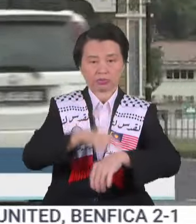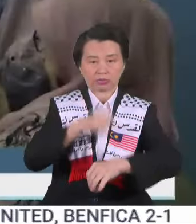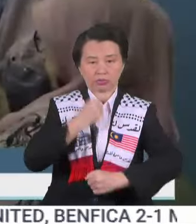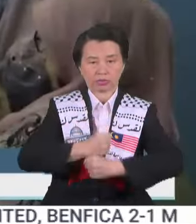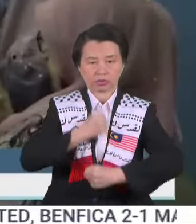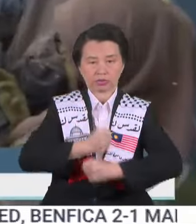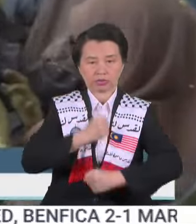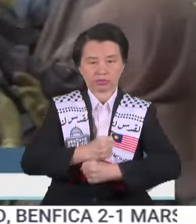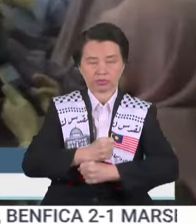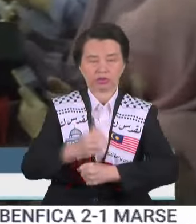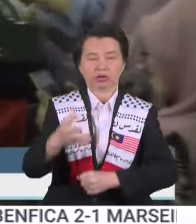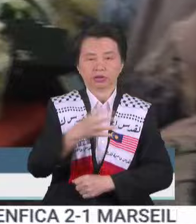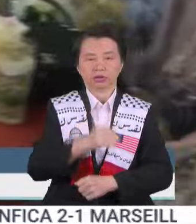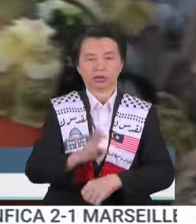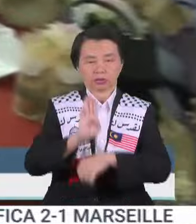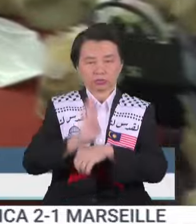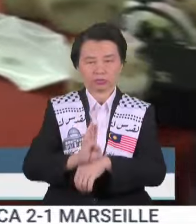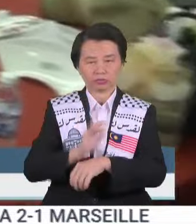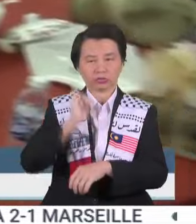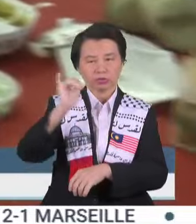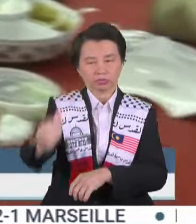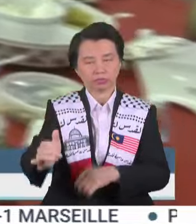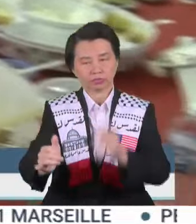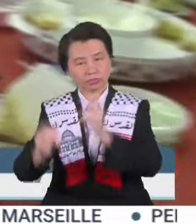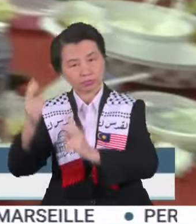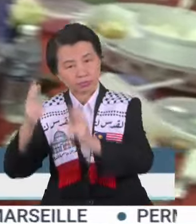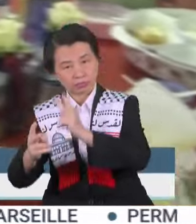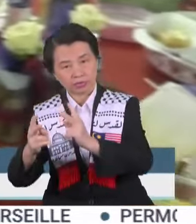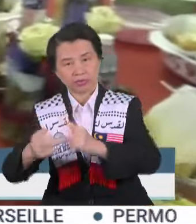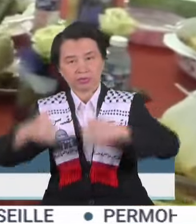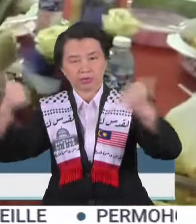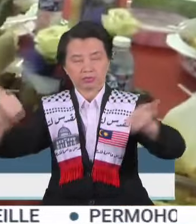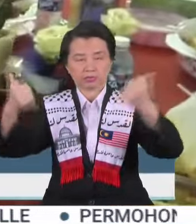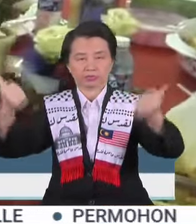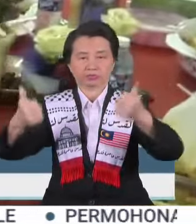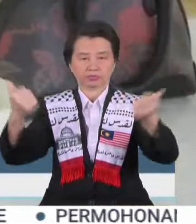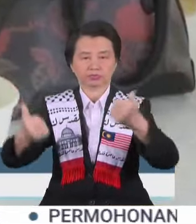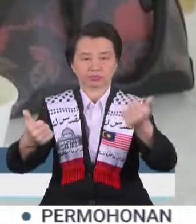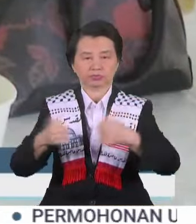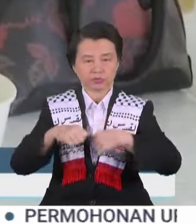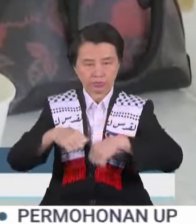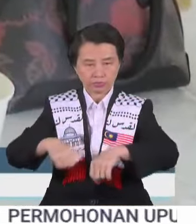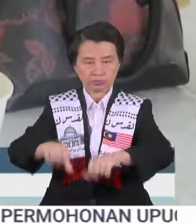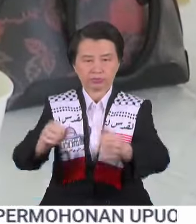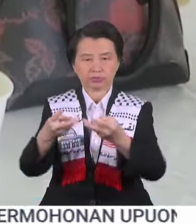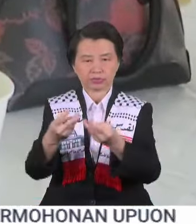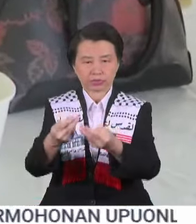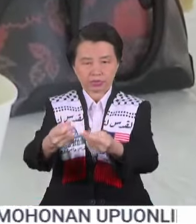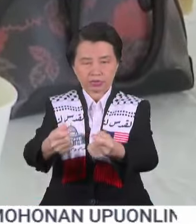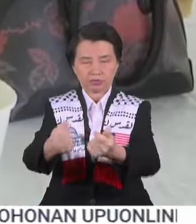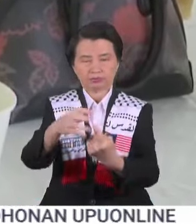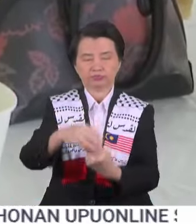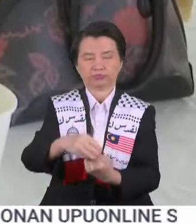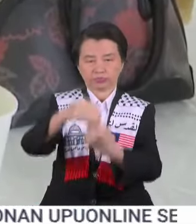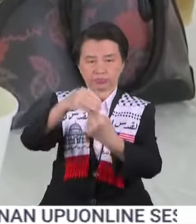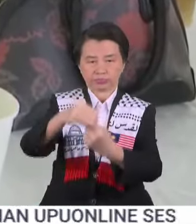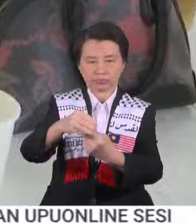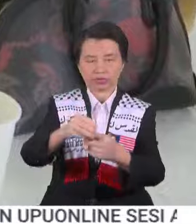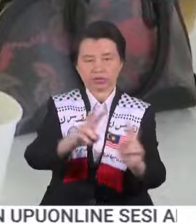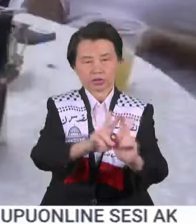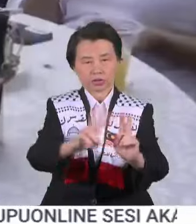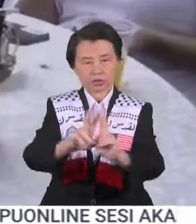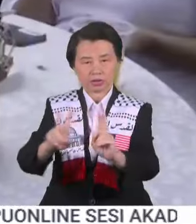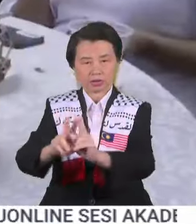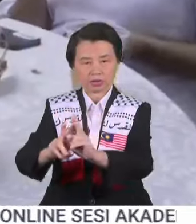bekerja. Sementara itu, budaya kunjung-mengunjungi sempena sambutan Aidilfitri terus berjalan lancar, khususnya di peringkat